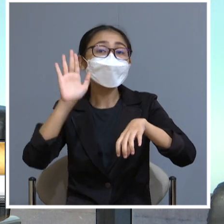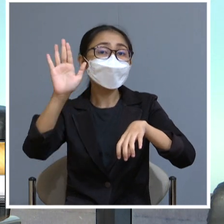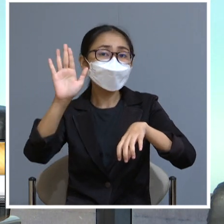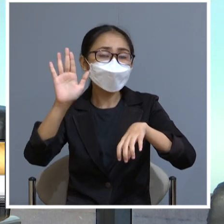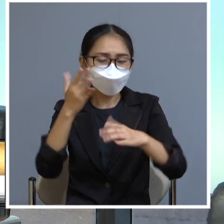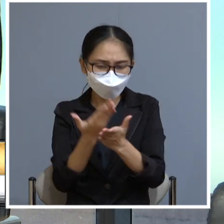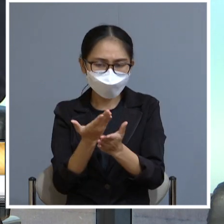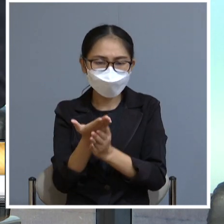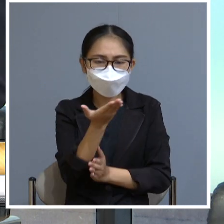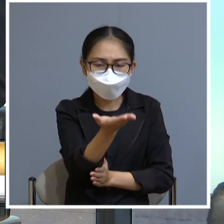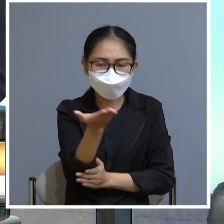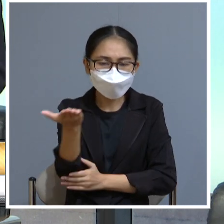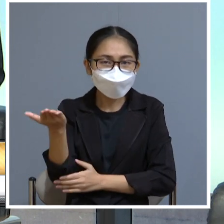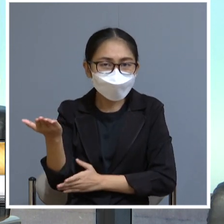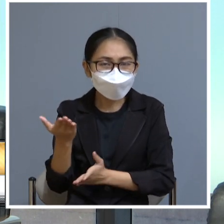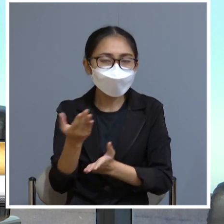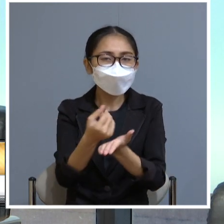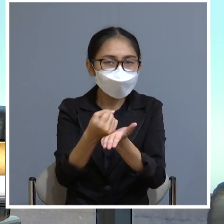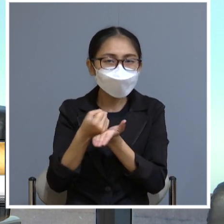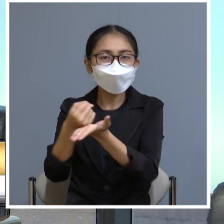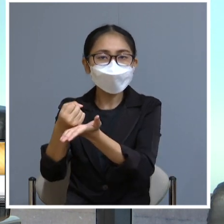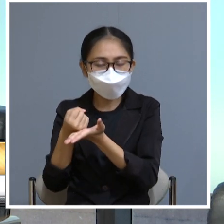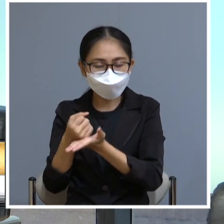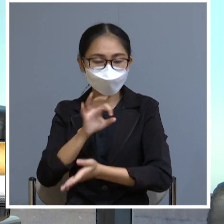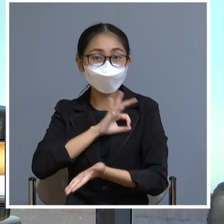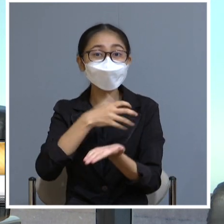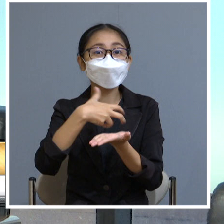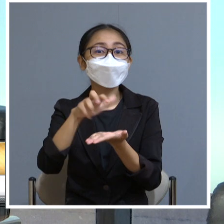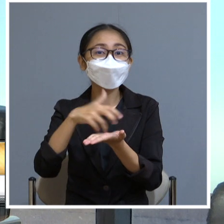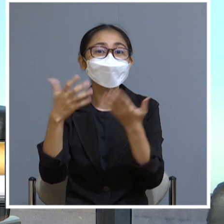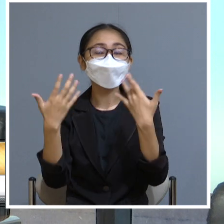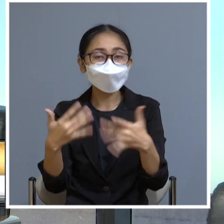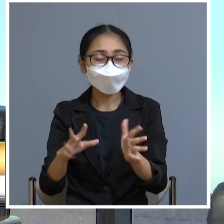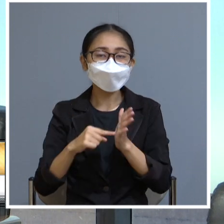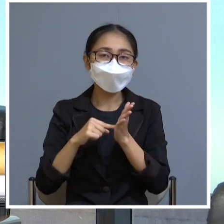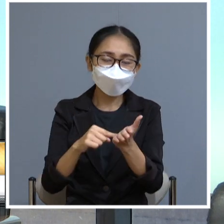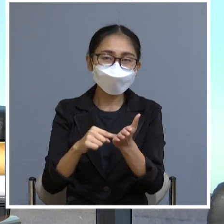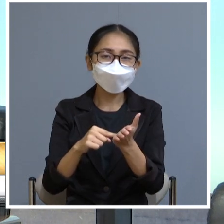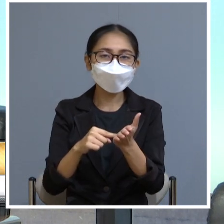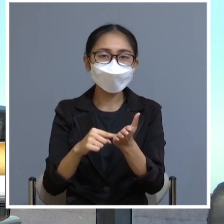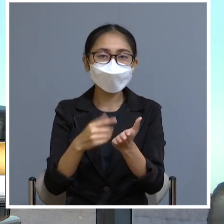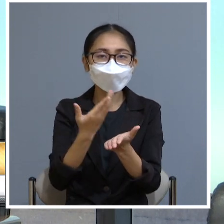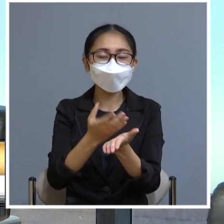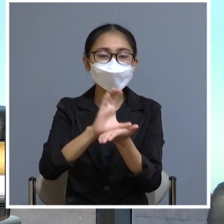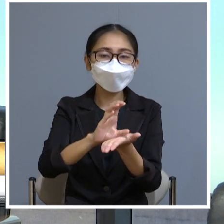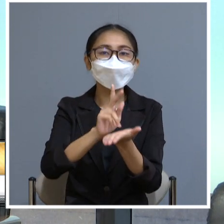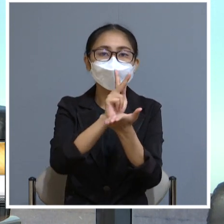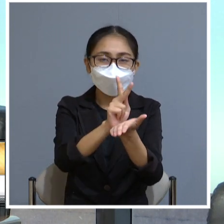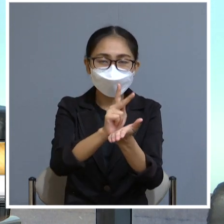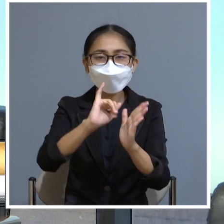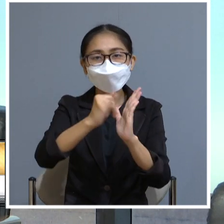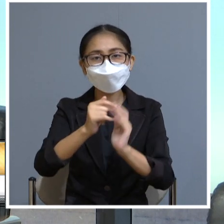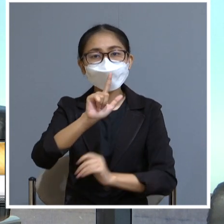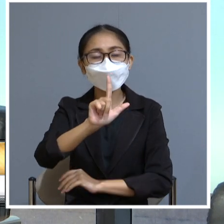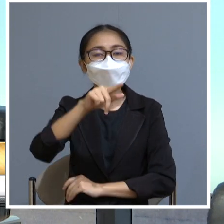ขอเงินจากหล ๆ ทางตามที่ ท่านสมาชิ็้กลาไปเมอสัครู่ไม่วาจะเป็นการขอจากงบเงินกู้ ของจัวรลำพูลเอง